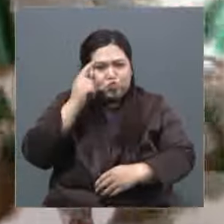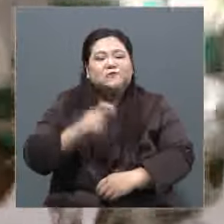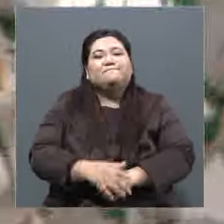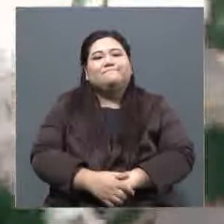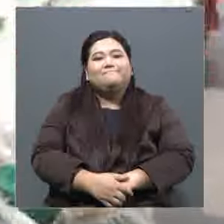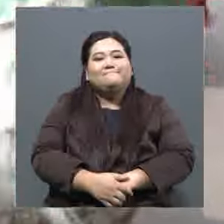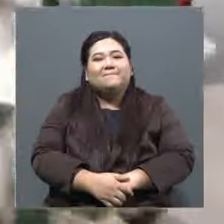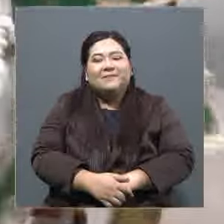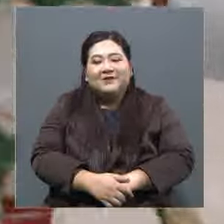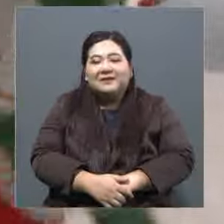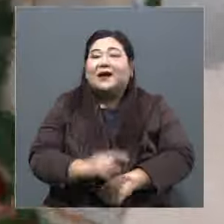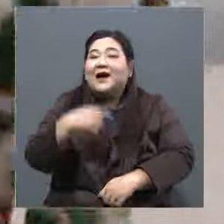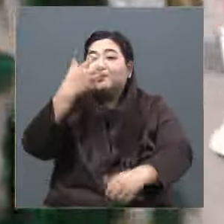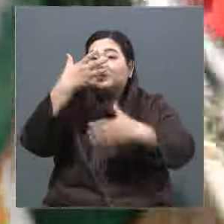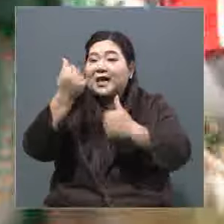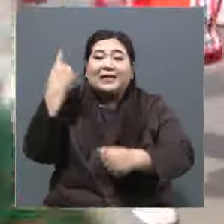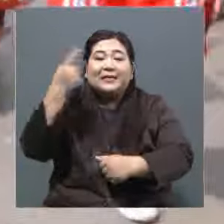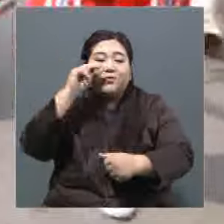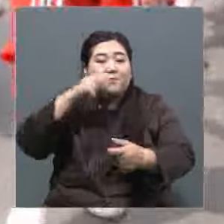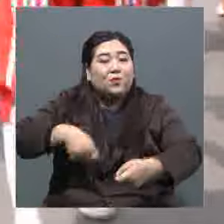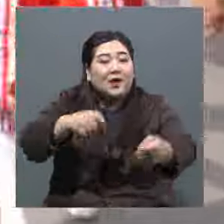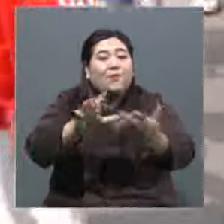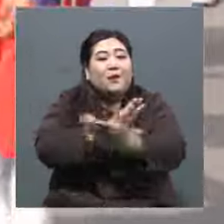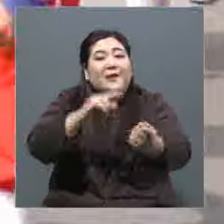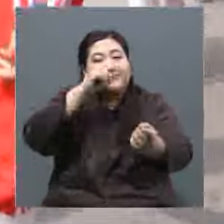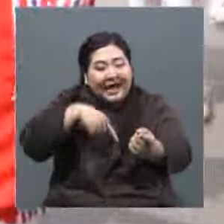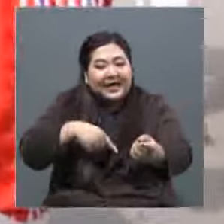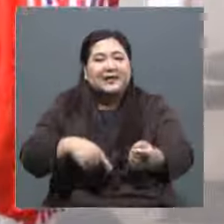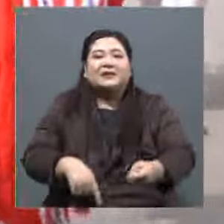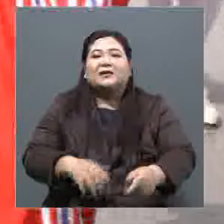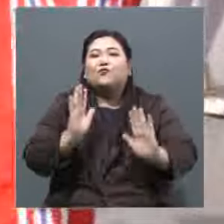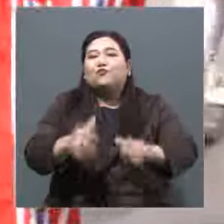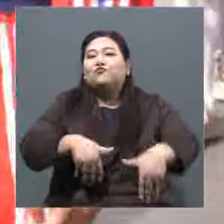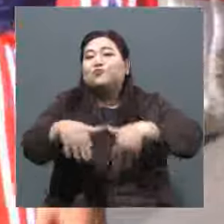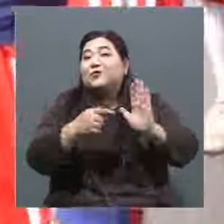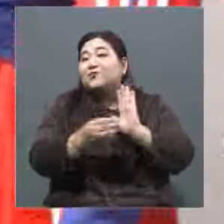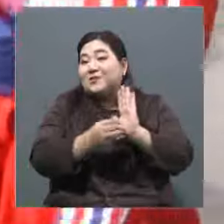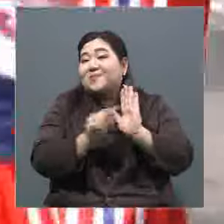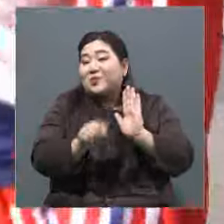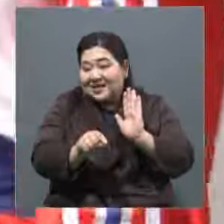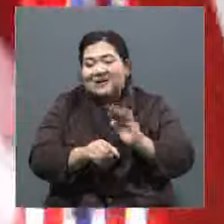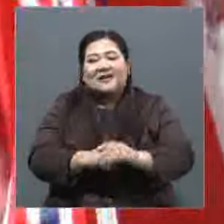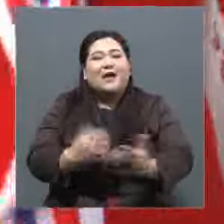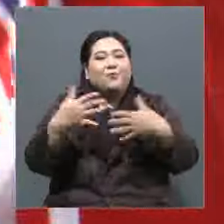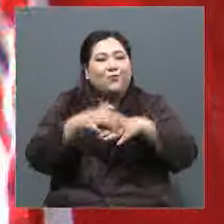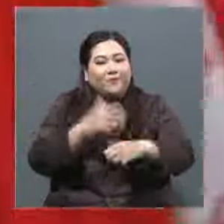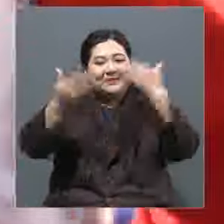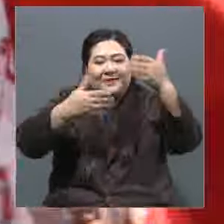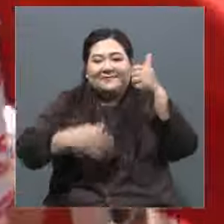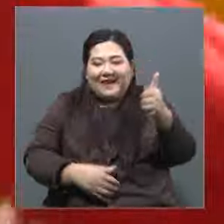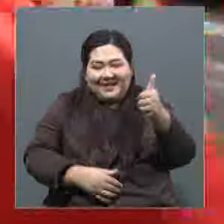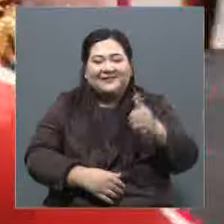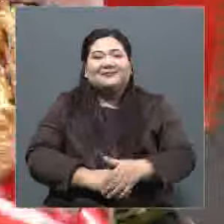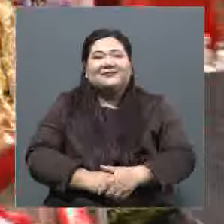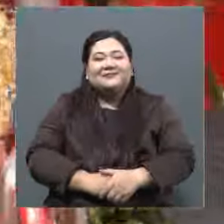ถ้าสนใจไปเที่ยวชมงานสงกรานต์ในบรรยากาศแบบไทยๆตามแบบวิถีชาววิสุทธิ์กษัตริย์นะคะก็ไปร่วมงานกันได้กิจกรรมเยังมีอีกมาก